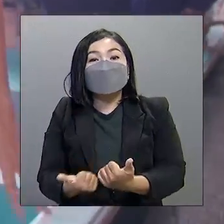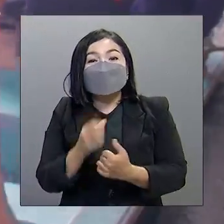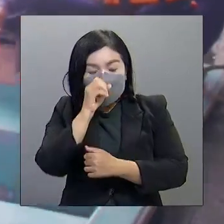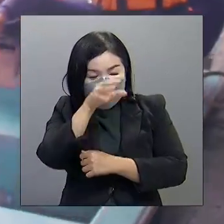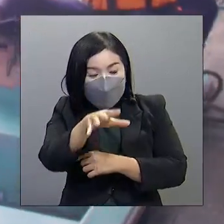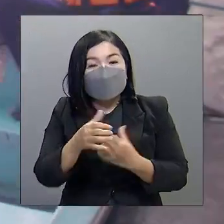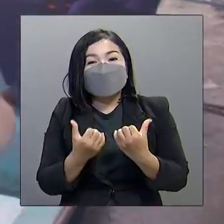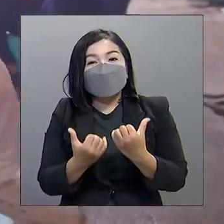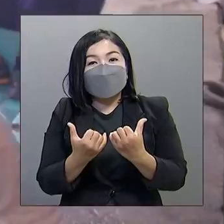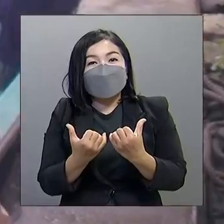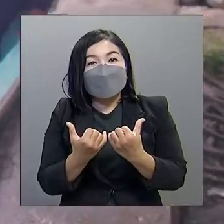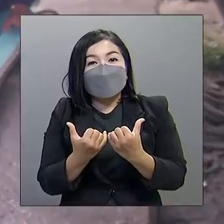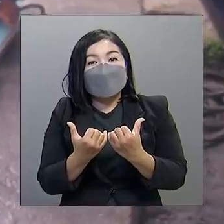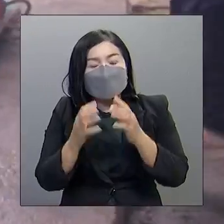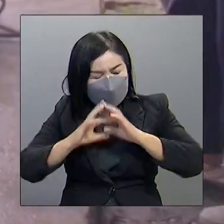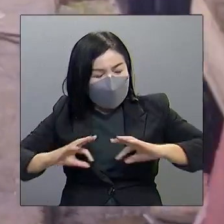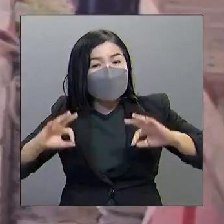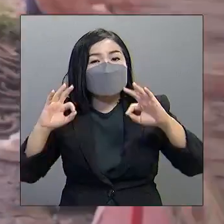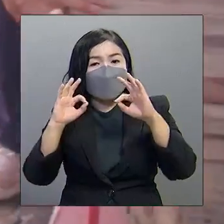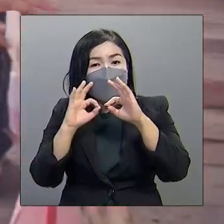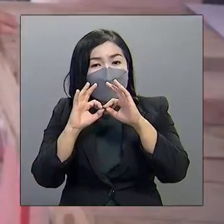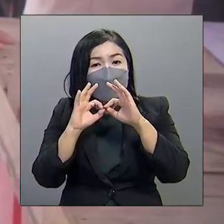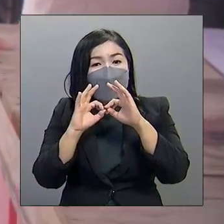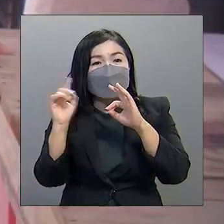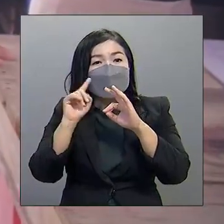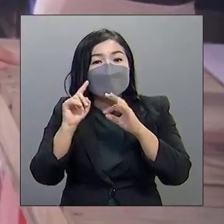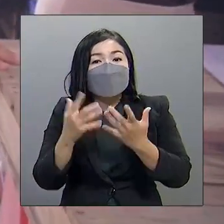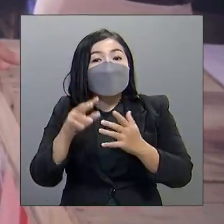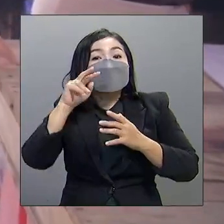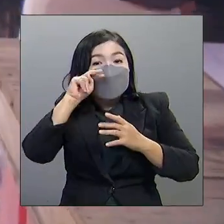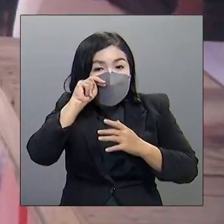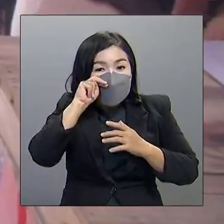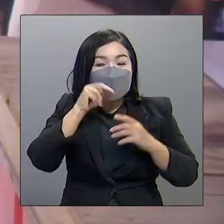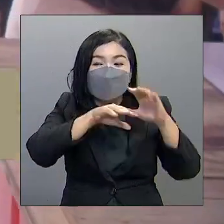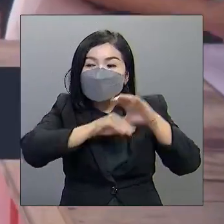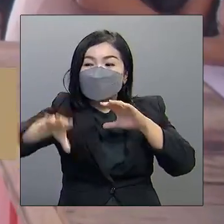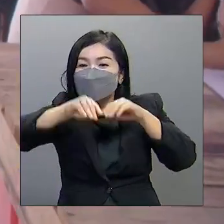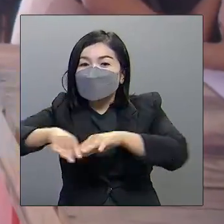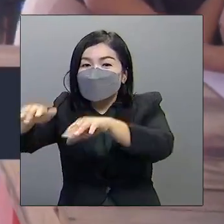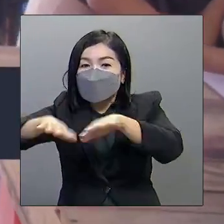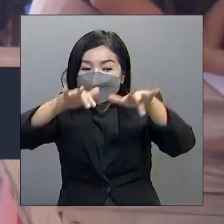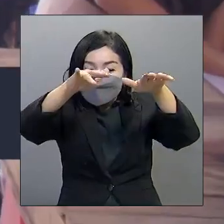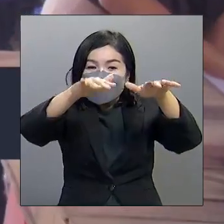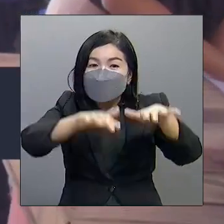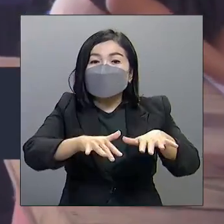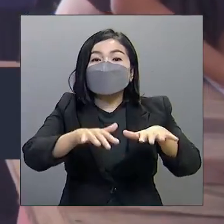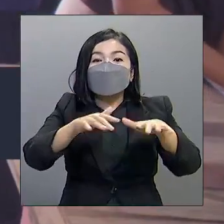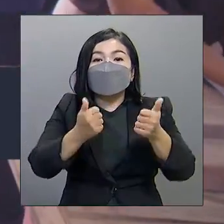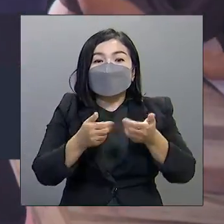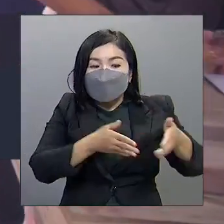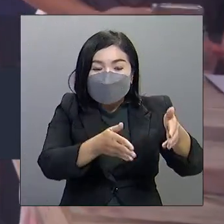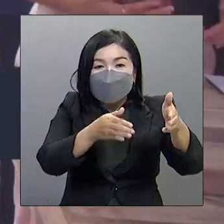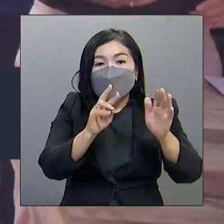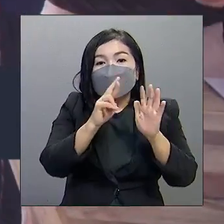คือสำคัญมากๆครับเพื่อที่จะทำให้น้ำเนี่ยสามารถที่จะระบายออกได้เร็วนะครับจากคลองระบีพัดนะ